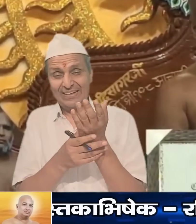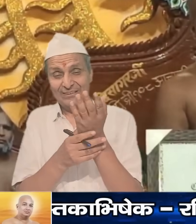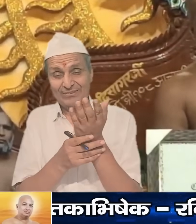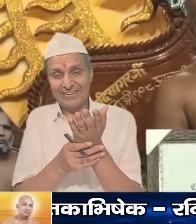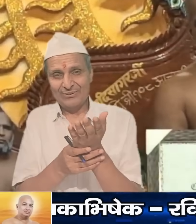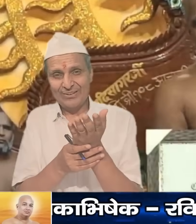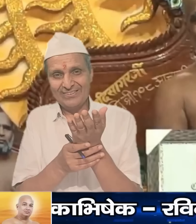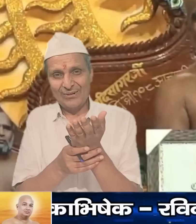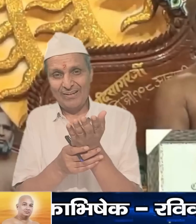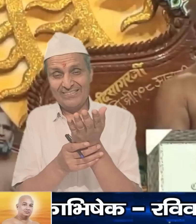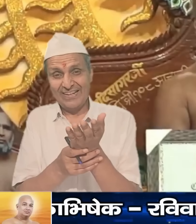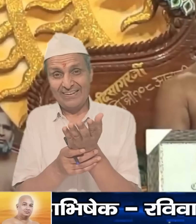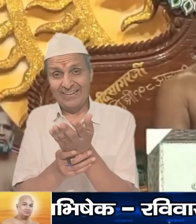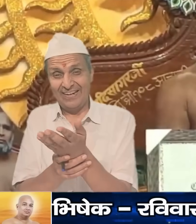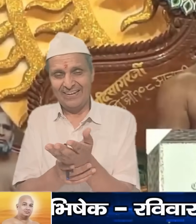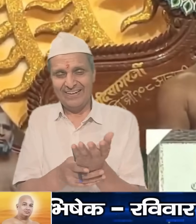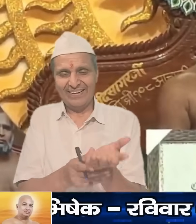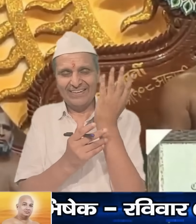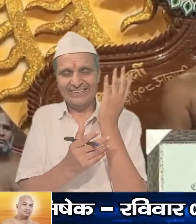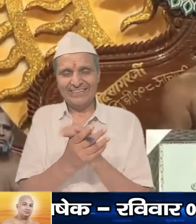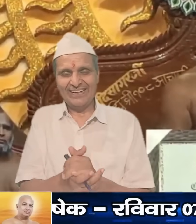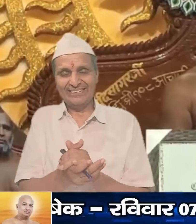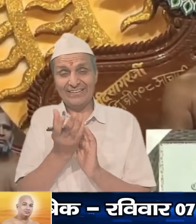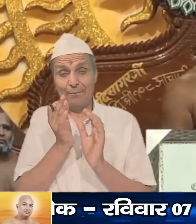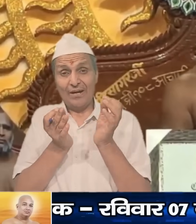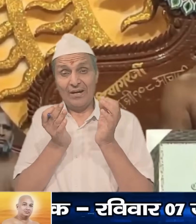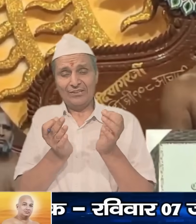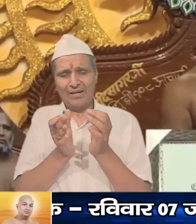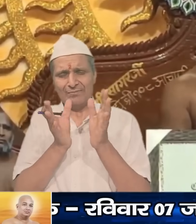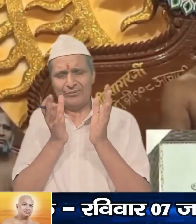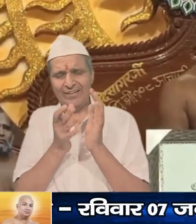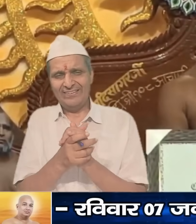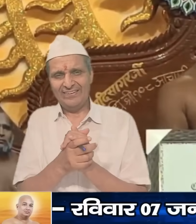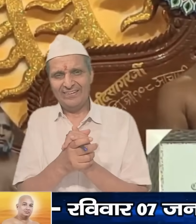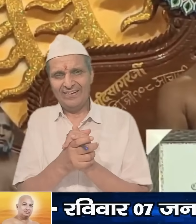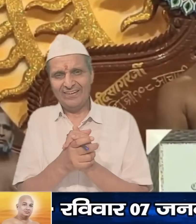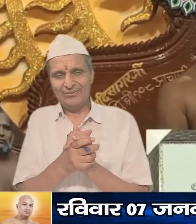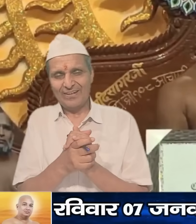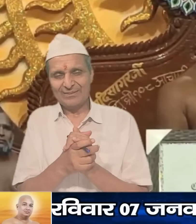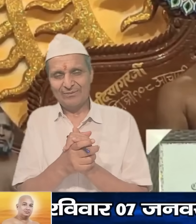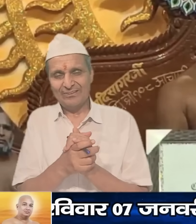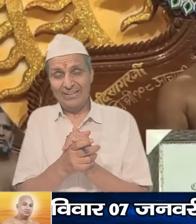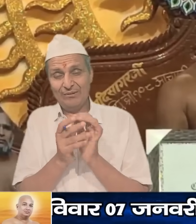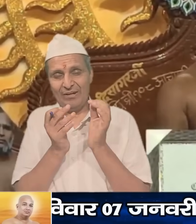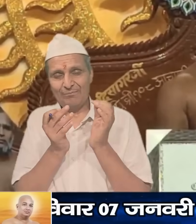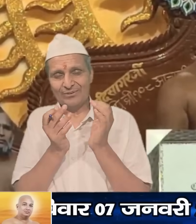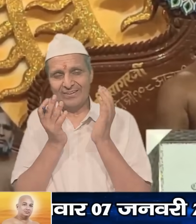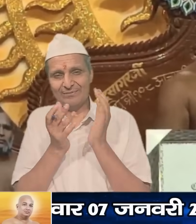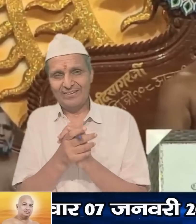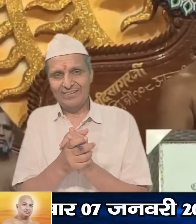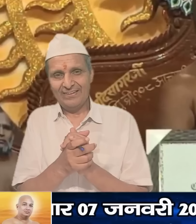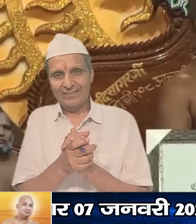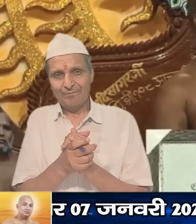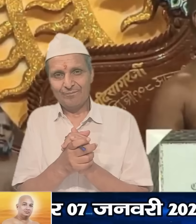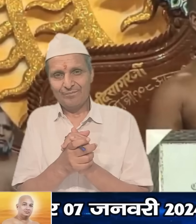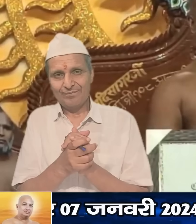जाता है जब संतों के चरणों में इस तरह की डिग्रियां रखी जाती हैं। जैसे पर हाँ, आज खास बात तो यह नहीं थी, कल जो खास बात हुई थी वह बहुत गजब